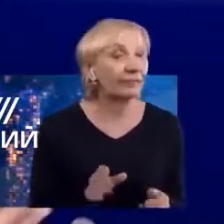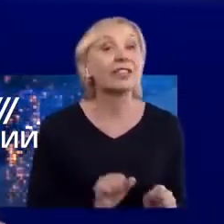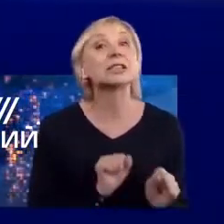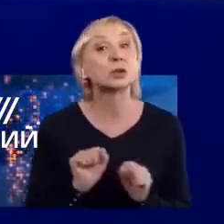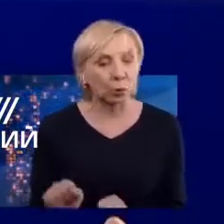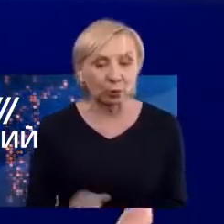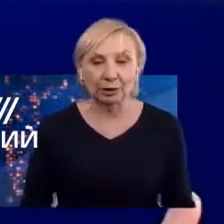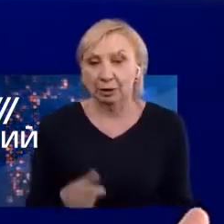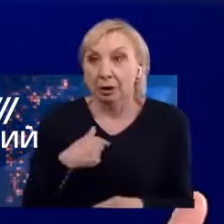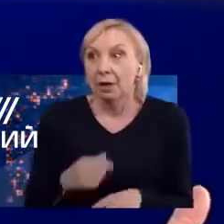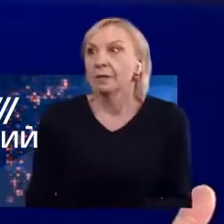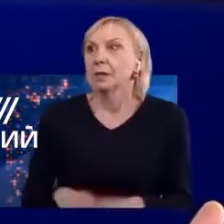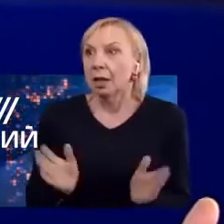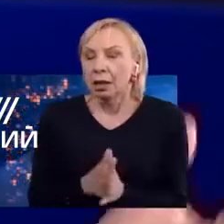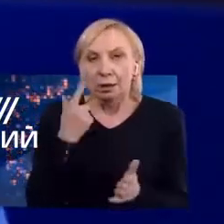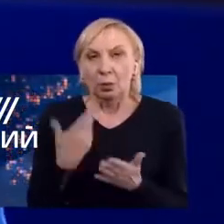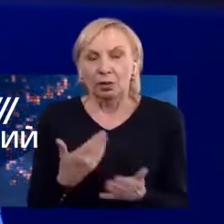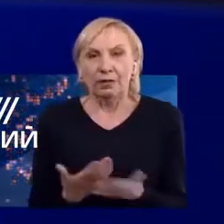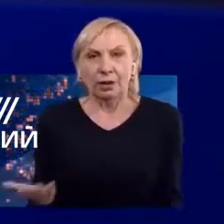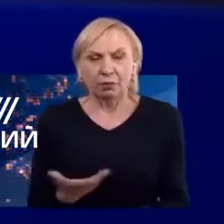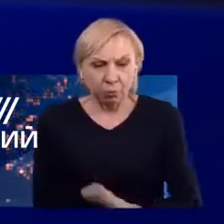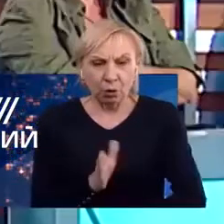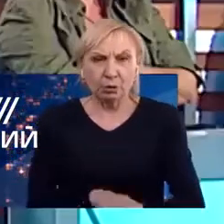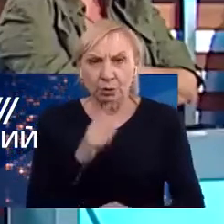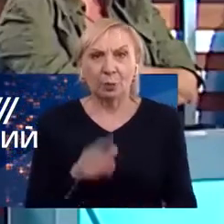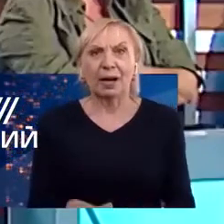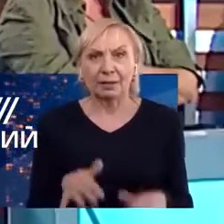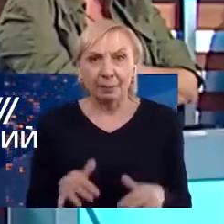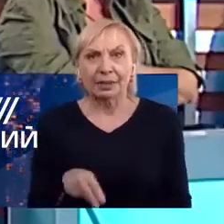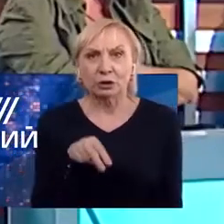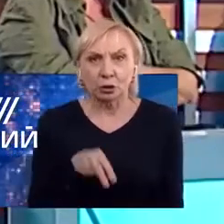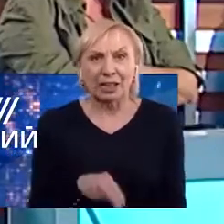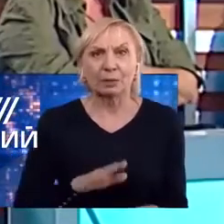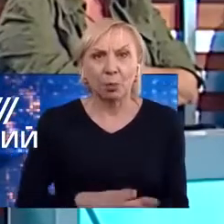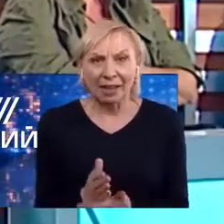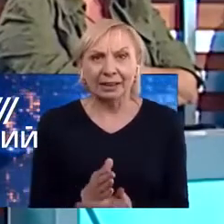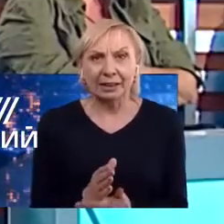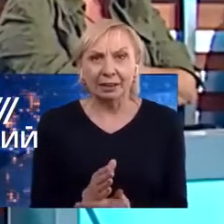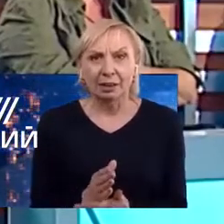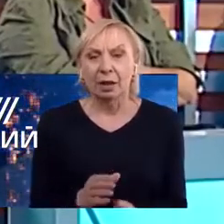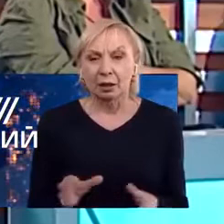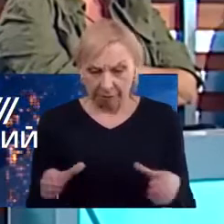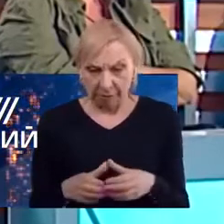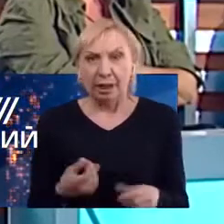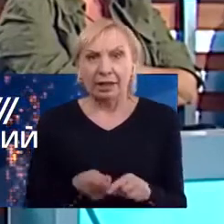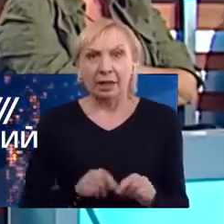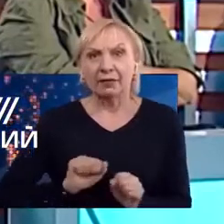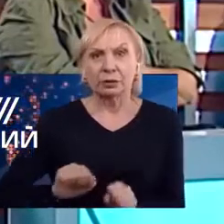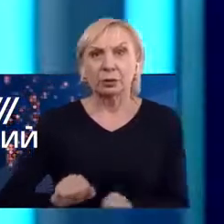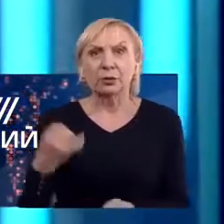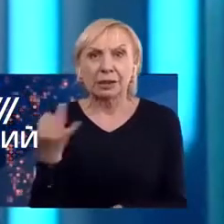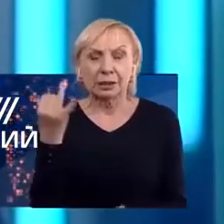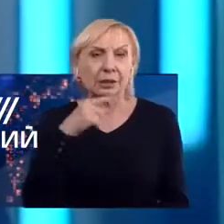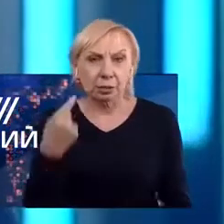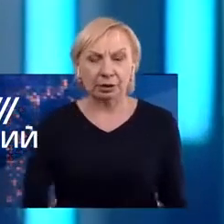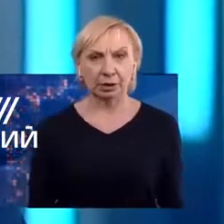взагалі собі не уявляю. Ви собі уявляєте, наприклад, в польському парламенті стоїть політик, чи є політична сила, яка відстоює інтереси